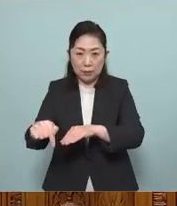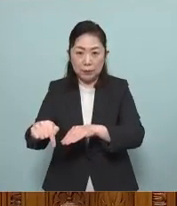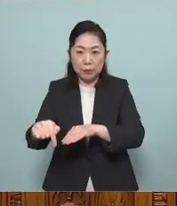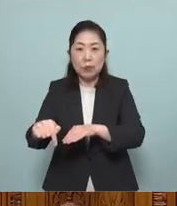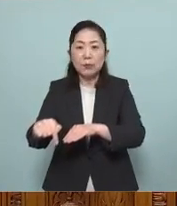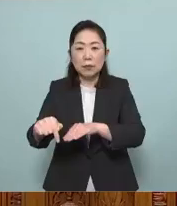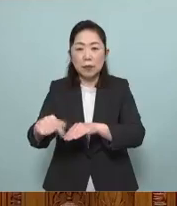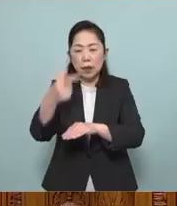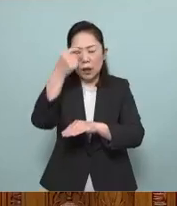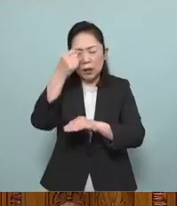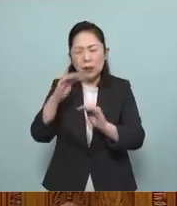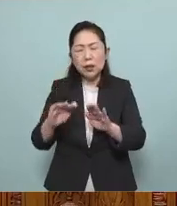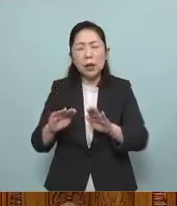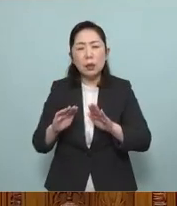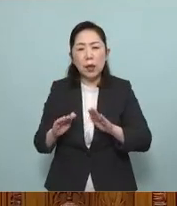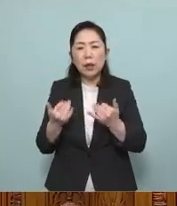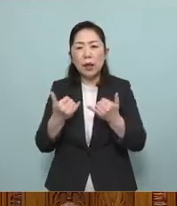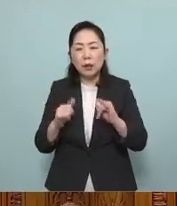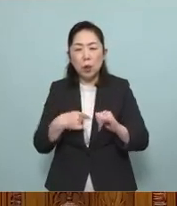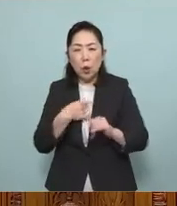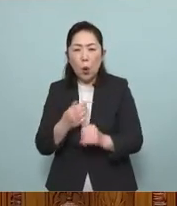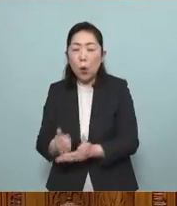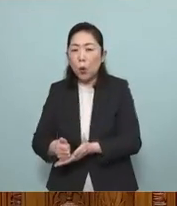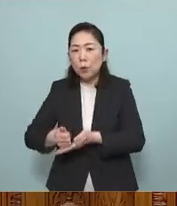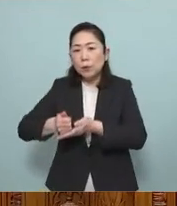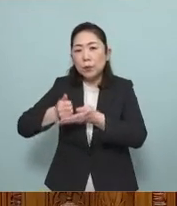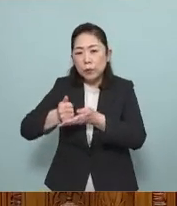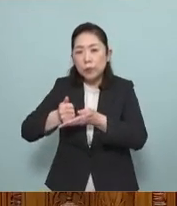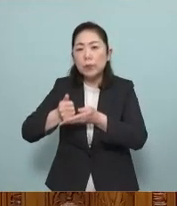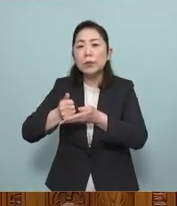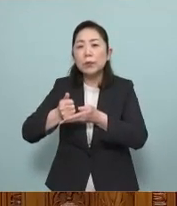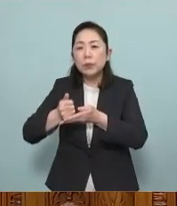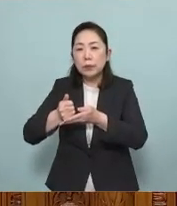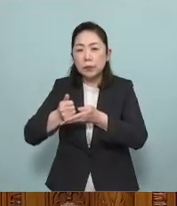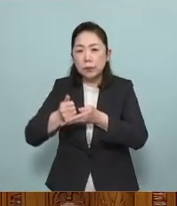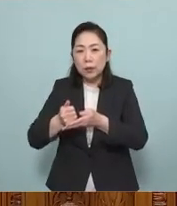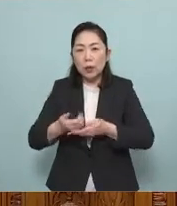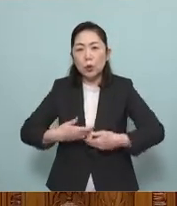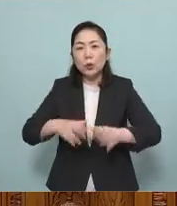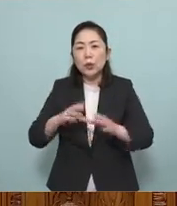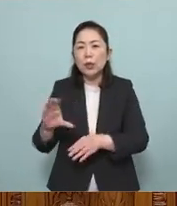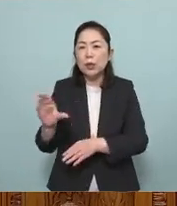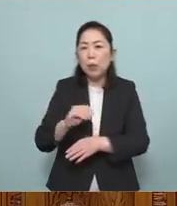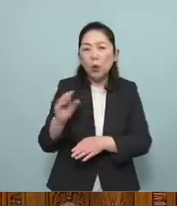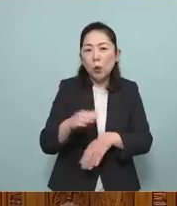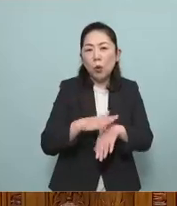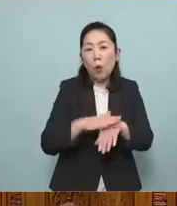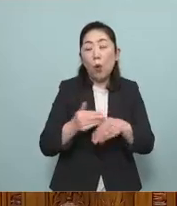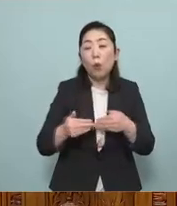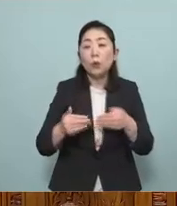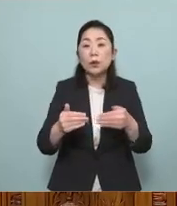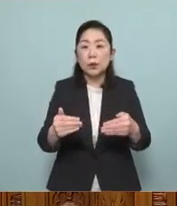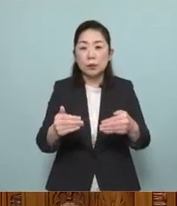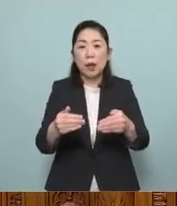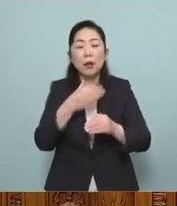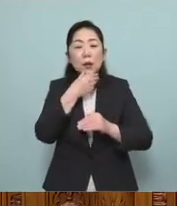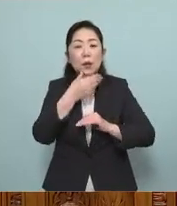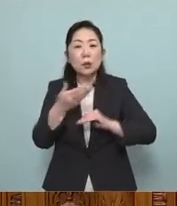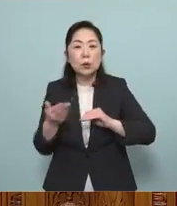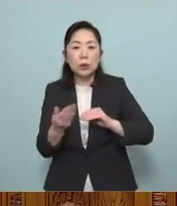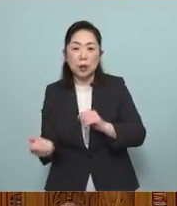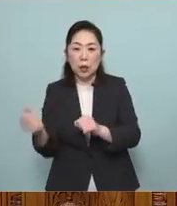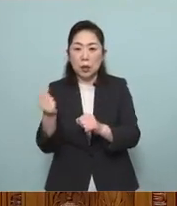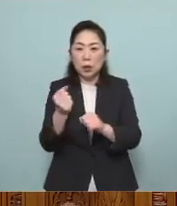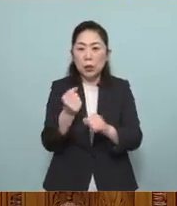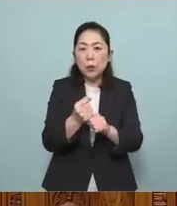の方の心に寄り添いながら住民の方の帰還を進めていきます。福島の復興再